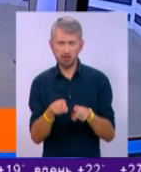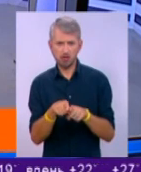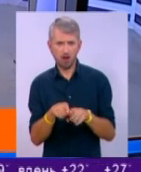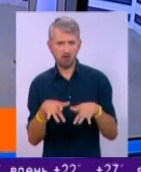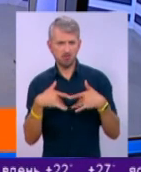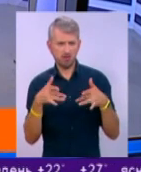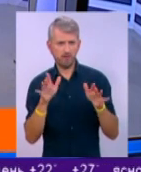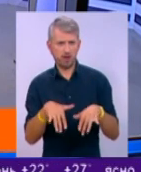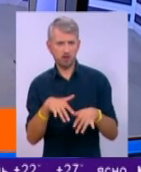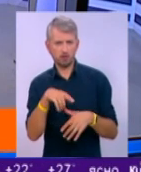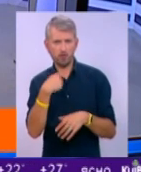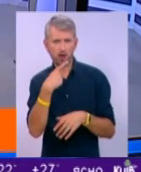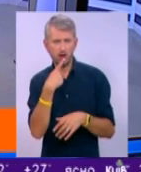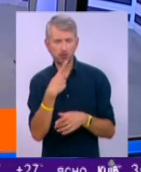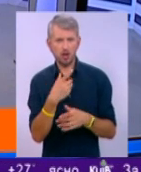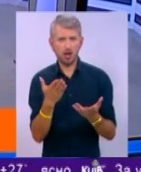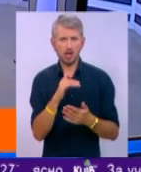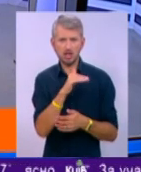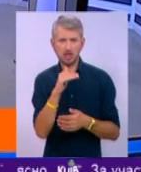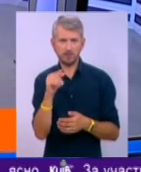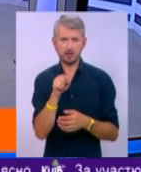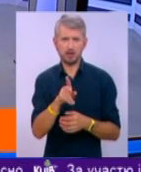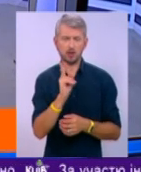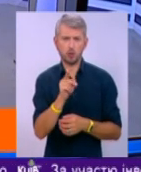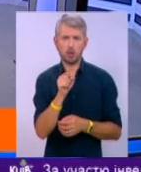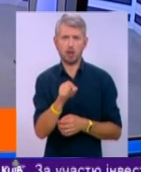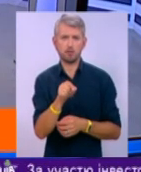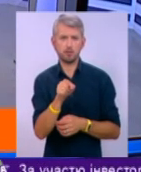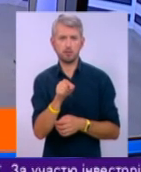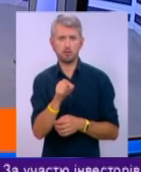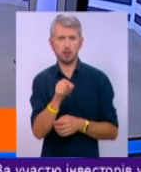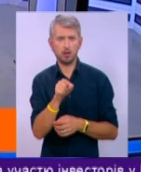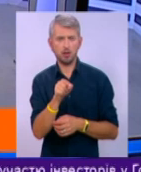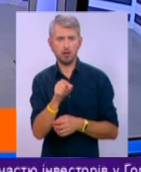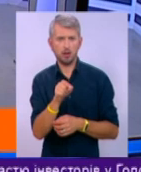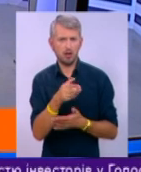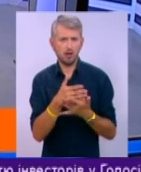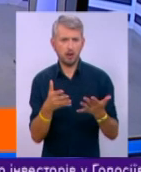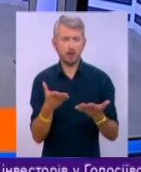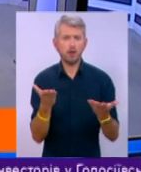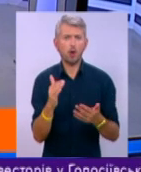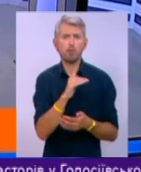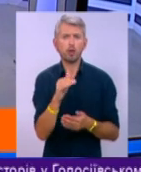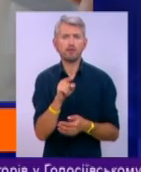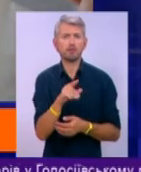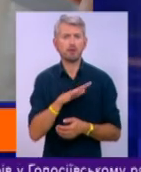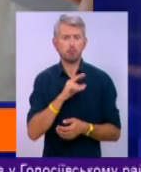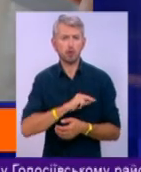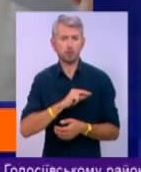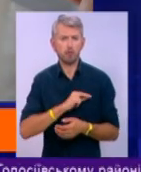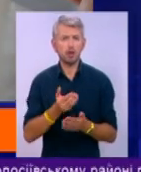там якийсь рівень тих, хто там про рівні. На якому рівні ви працювали